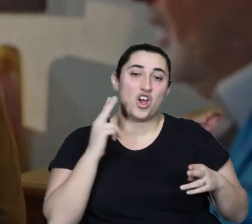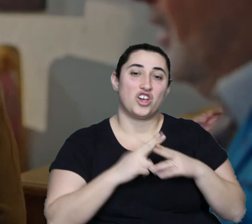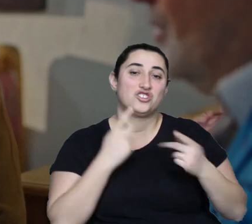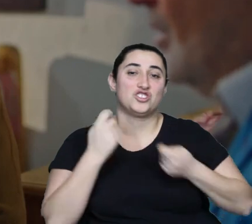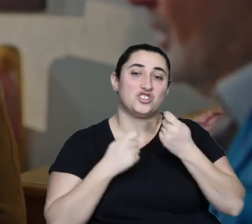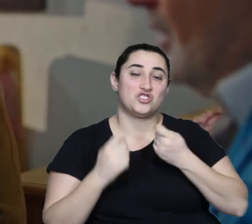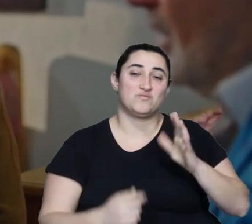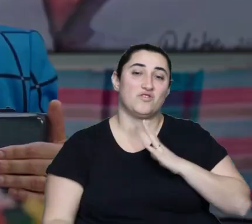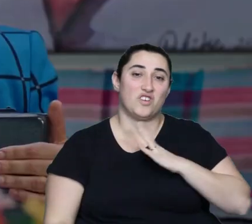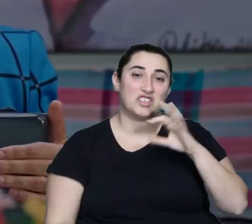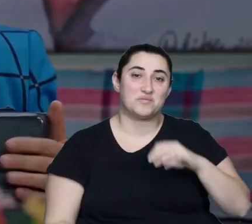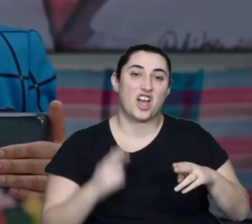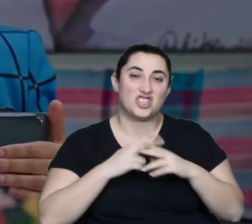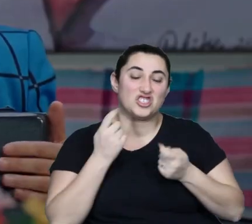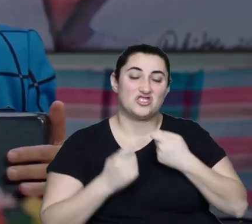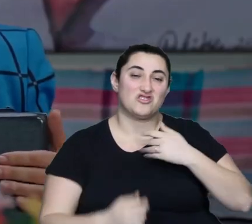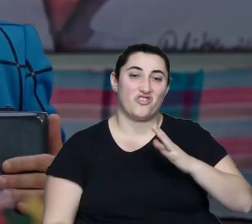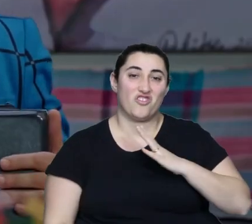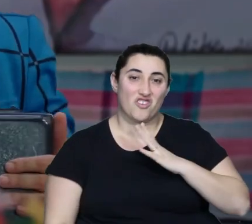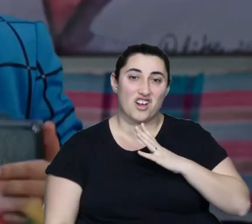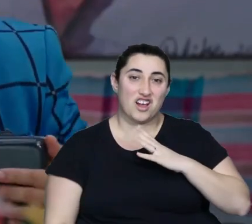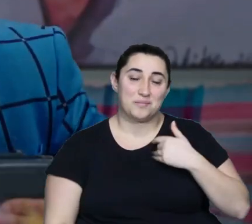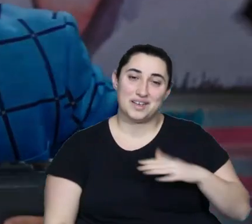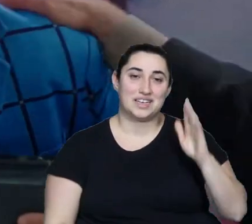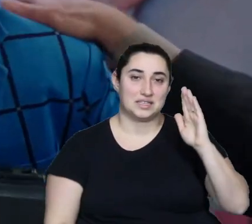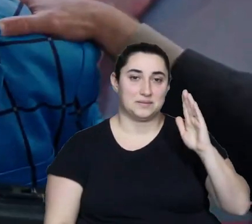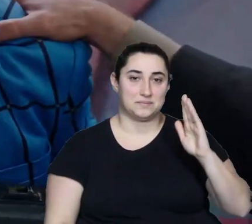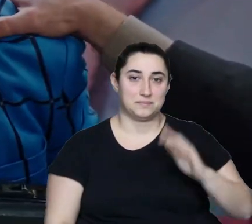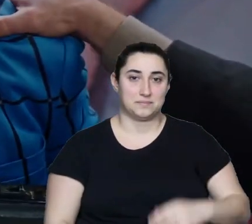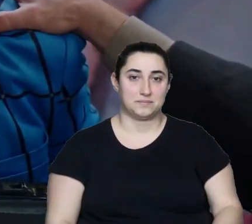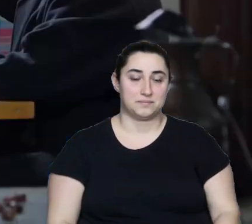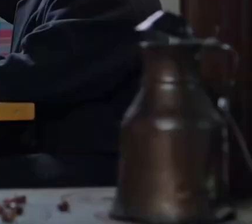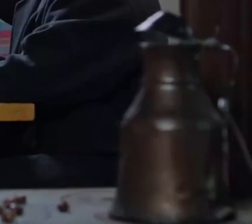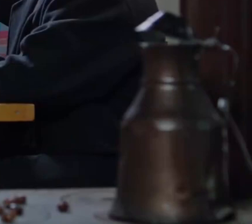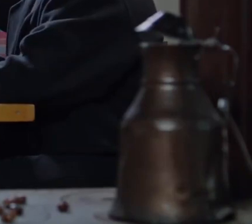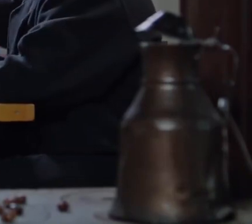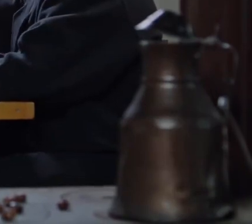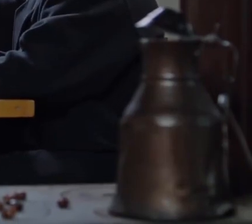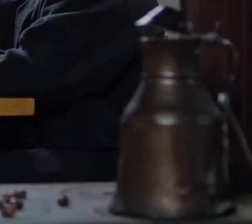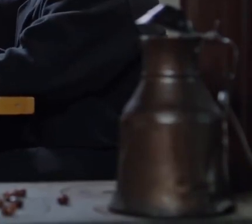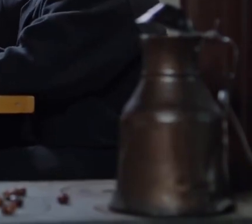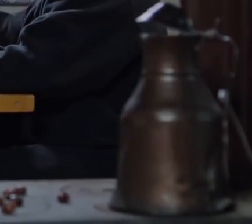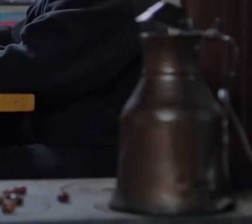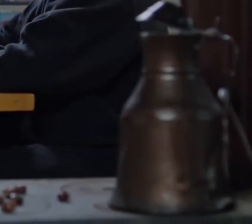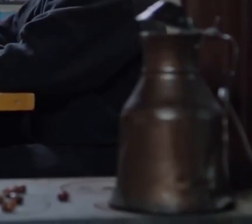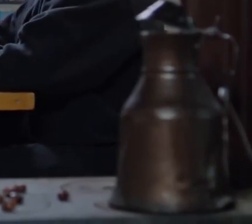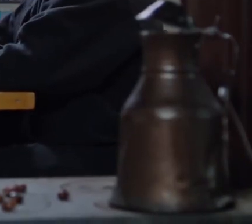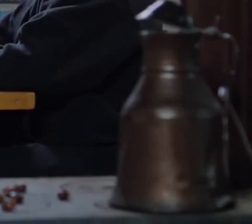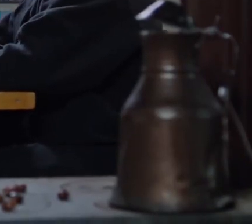acil işlerimiz çıkıyor. Şu anda da acil bir işim var. Ben gideyim. Omuzlarına bastırdılar.